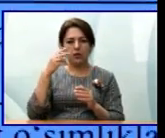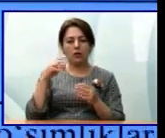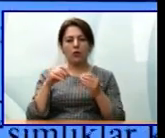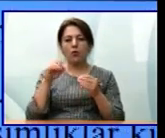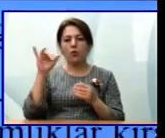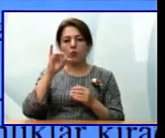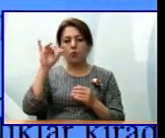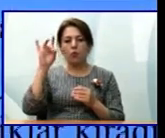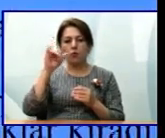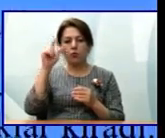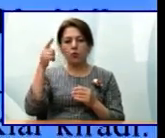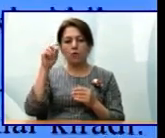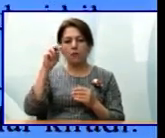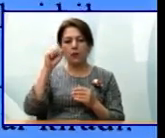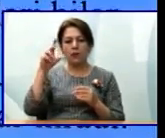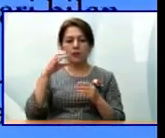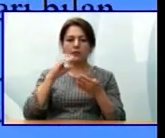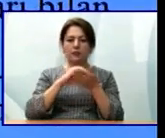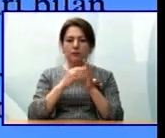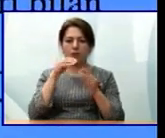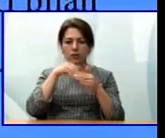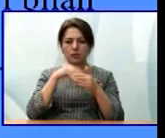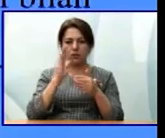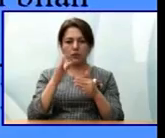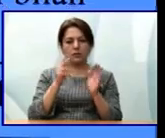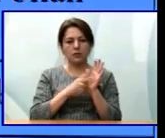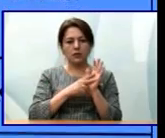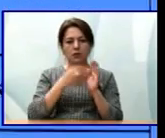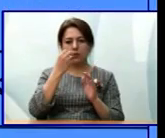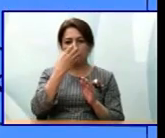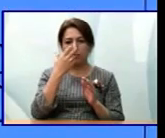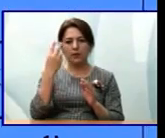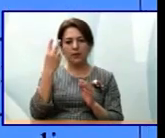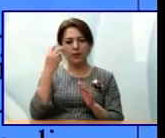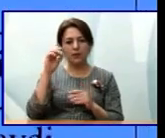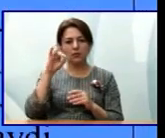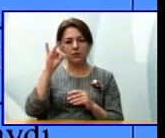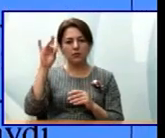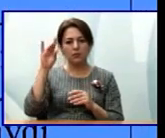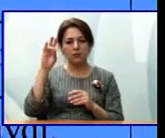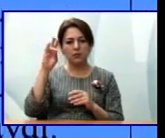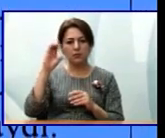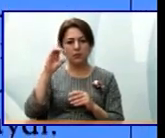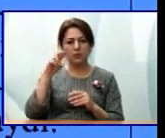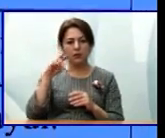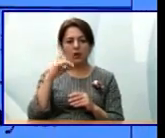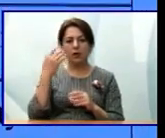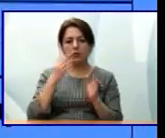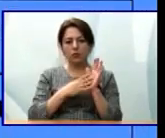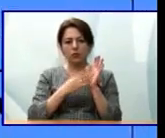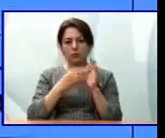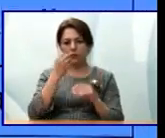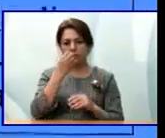sinfiga kiradi. Sakkizinchi, gullari ikki jinsli. To'qqizinchi,